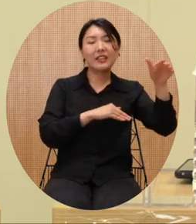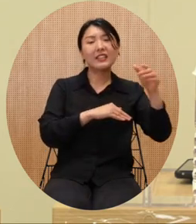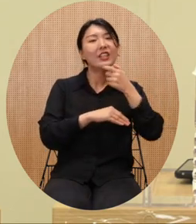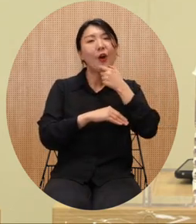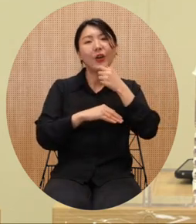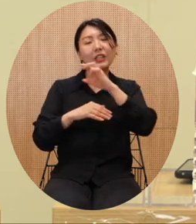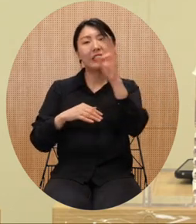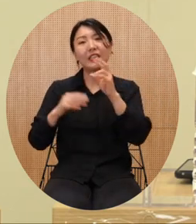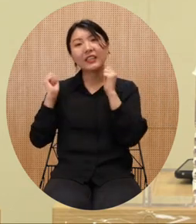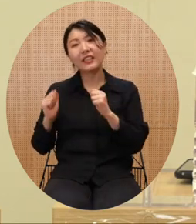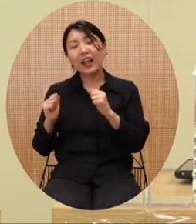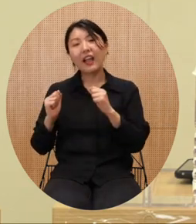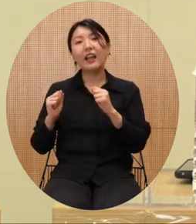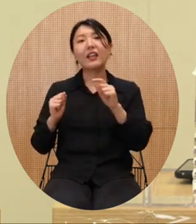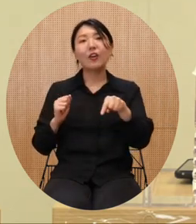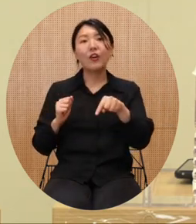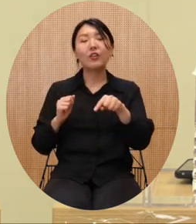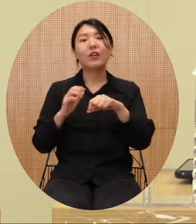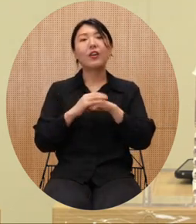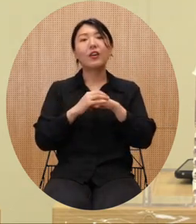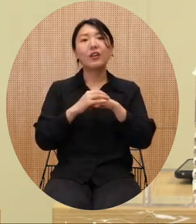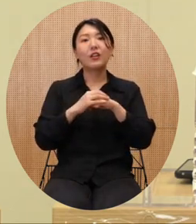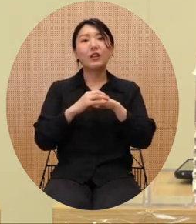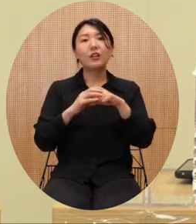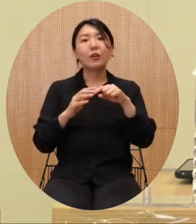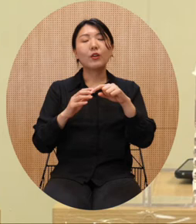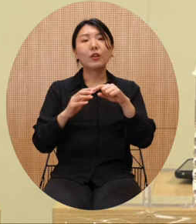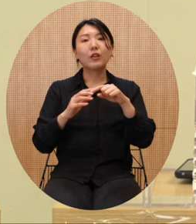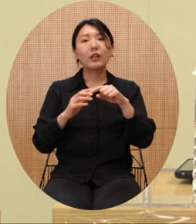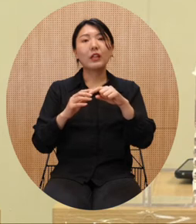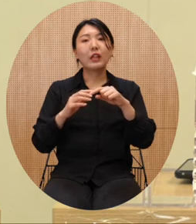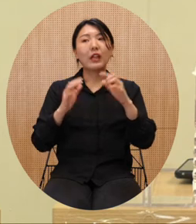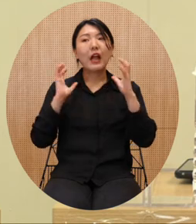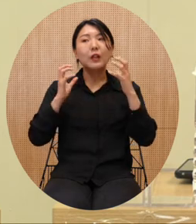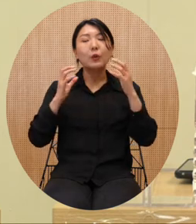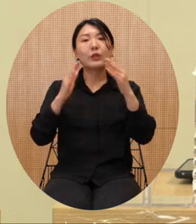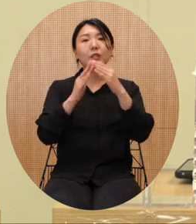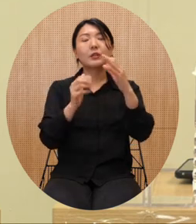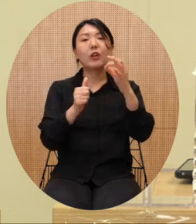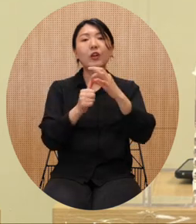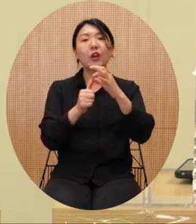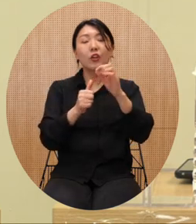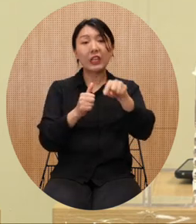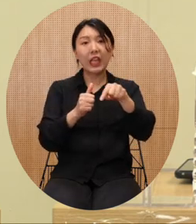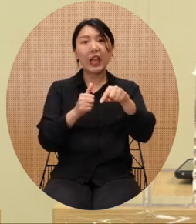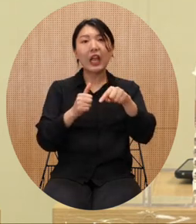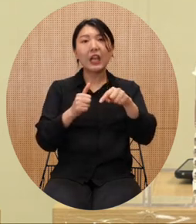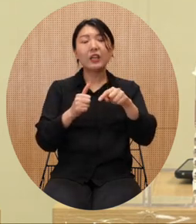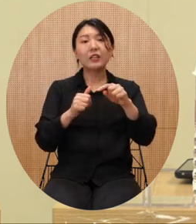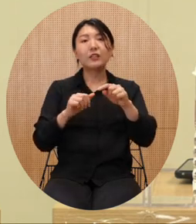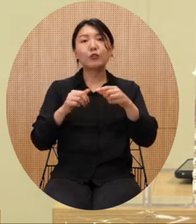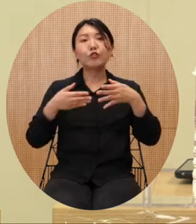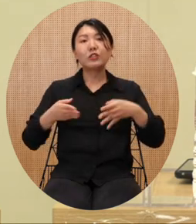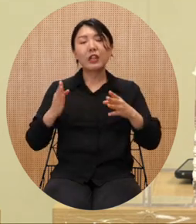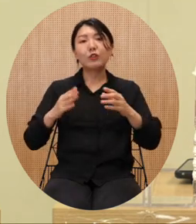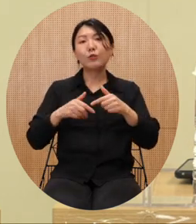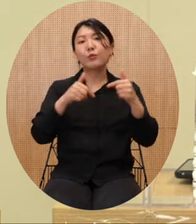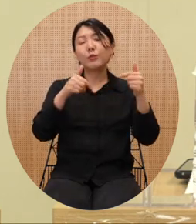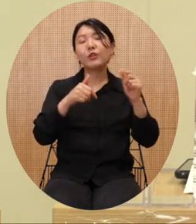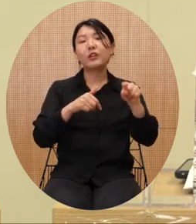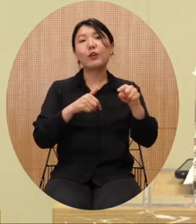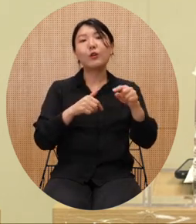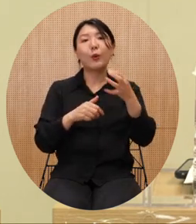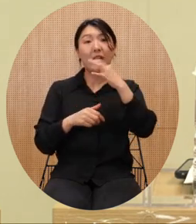결과는 아동주거급여가 저출산으로 도시 소멸을 막을 수 있는 방법임을 보여주고 있습니다. 특히 연구진이